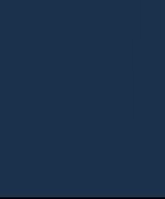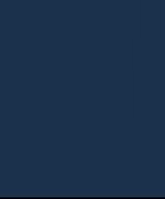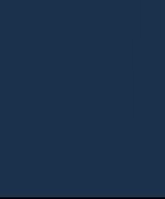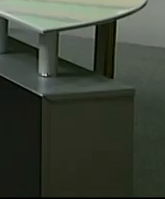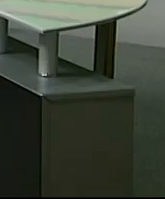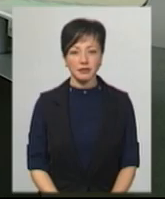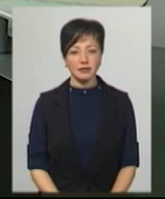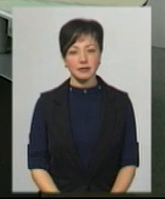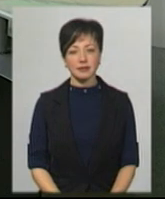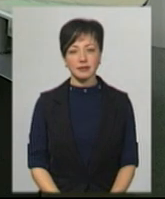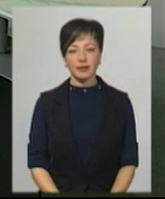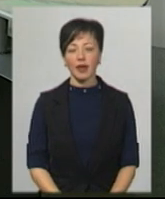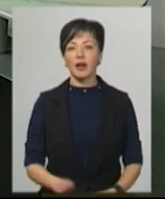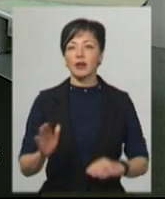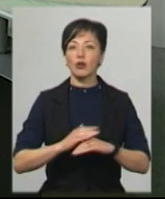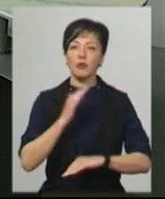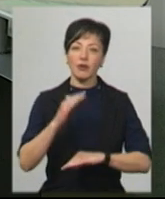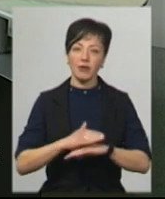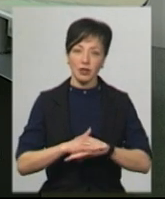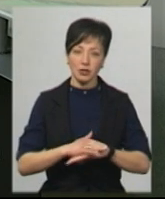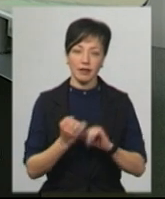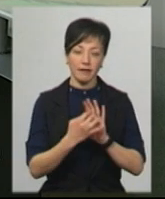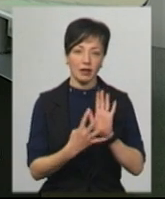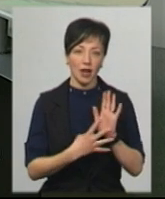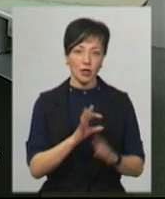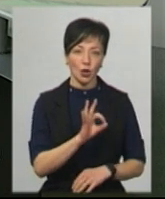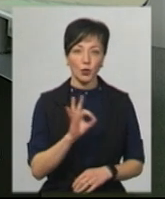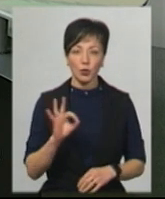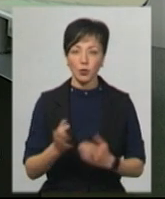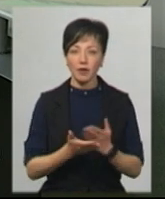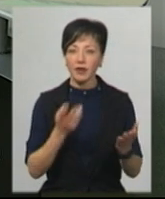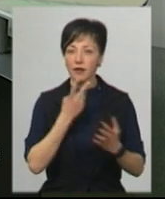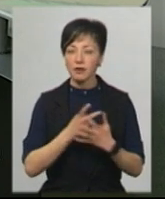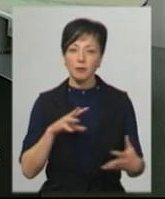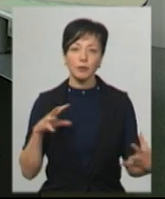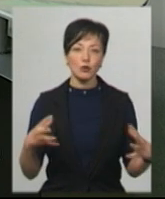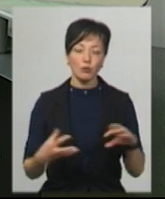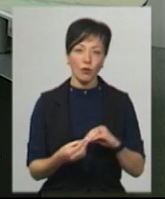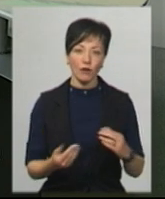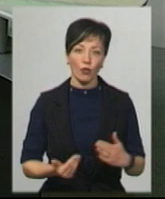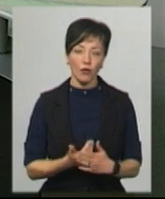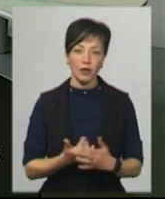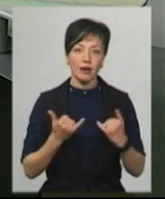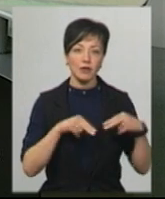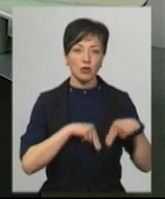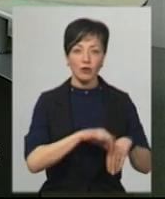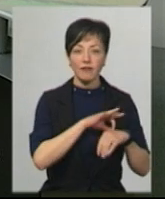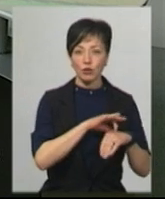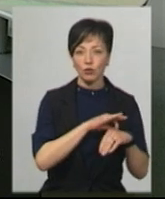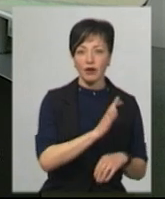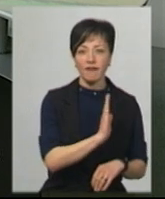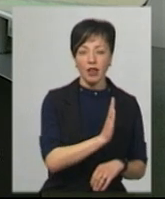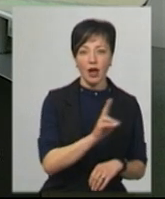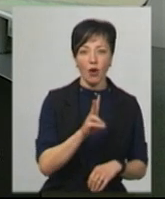Музика Доброго вечора на годиннику 19.00. Ви дивитесь підсумковий випуск новин. У студії для вас працює